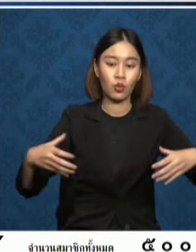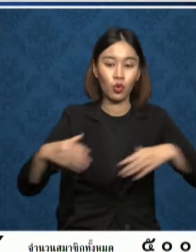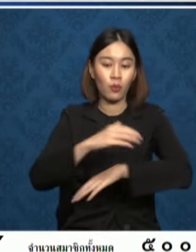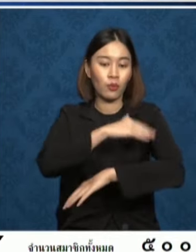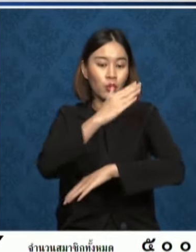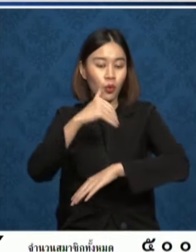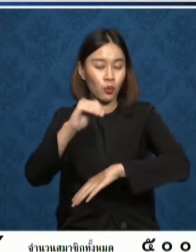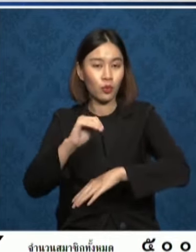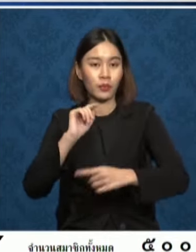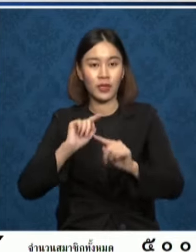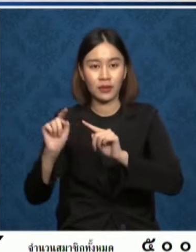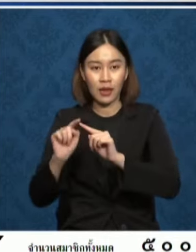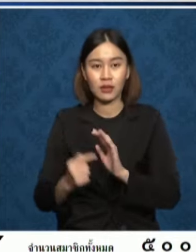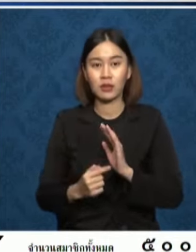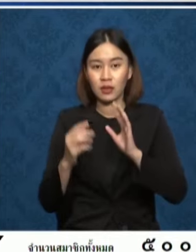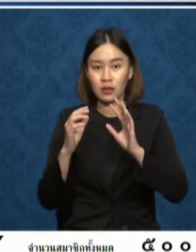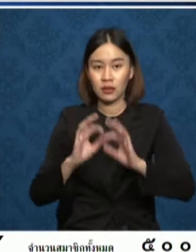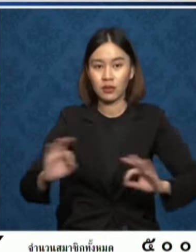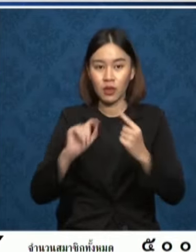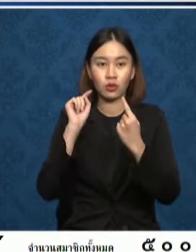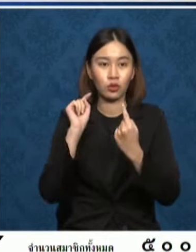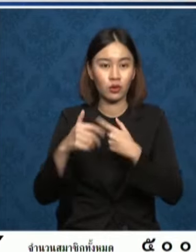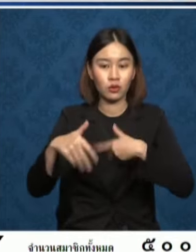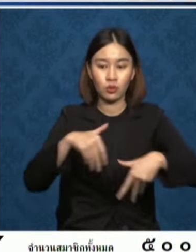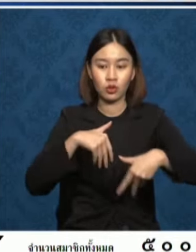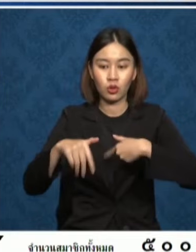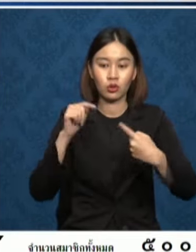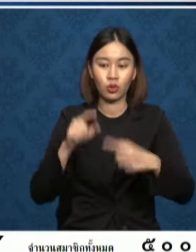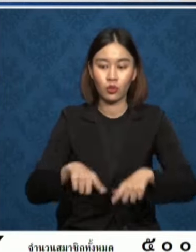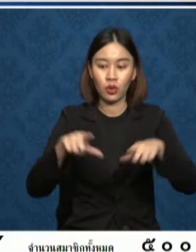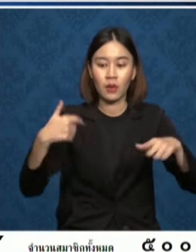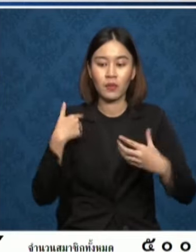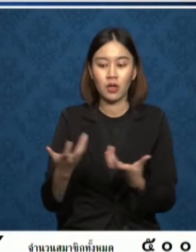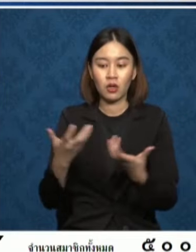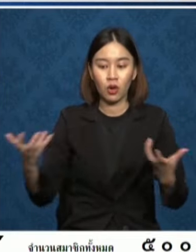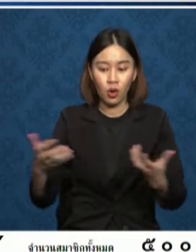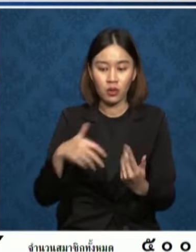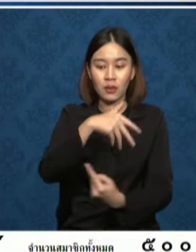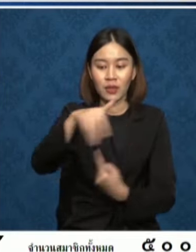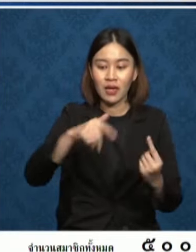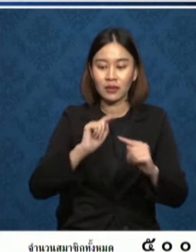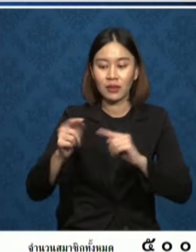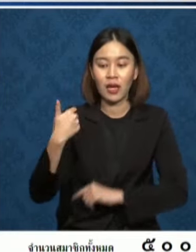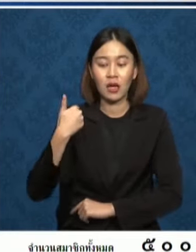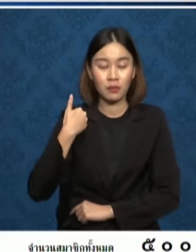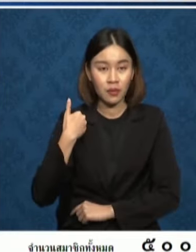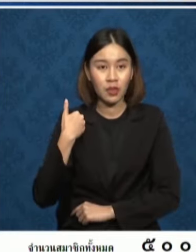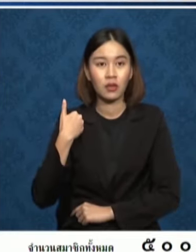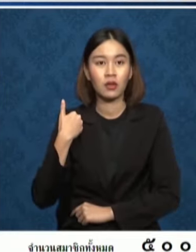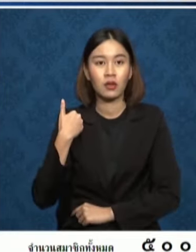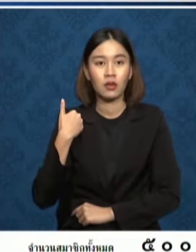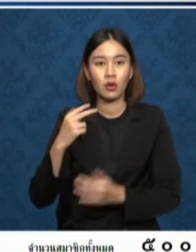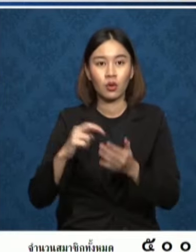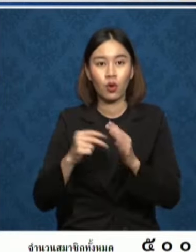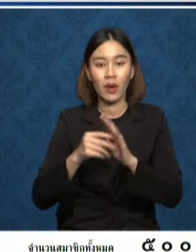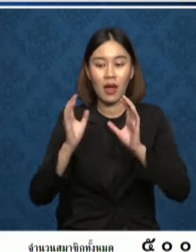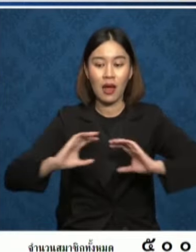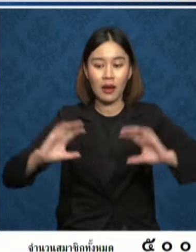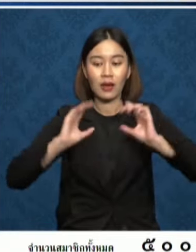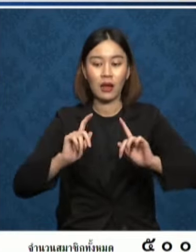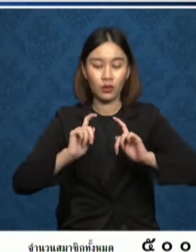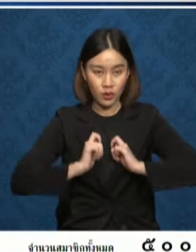พันธุ์โดยเฉพาะชุมชนที่อยู่ในพื้นที่ที่มีทรัพยากรอยู่จะถูกรัฐ